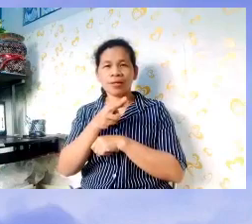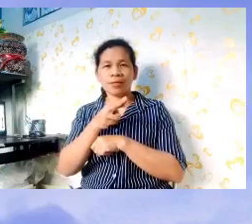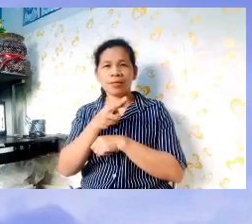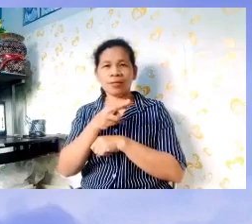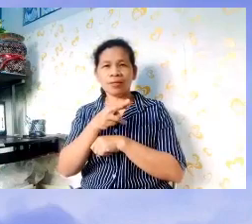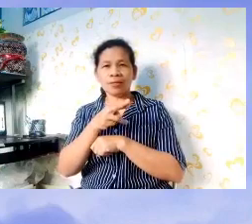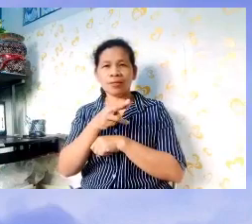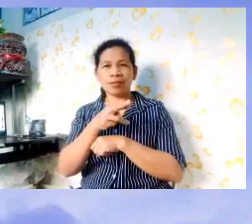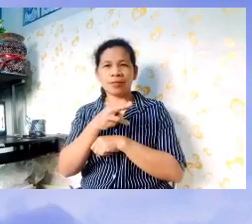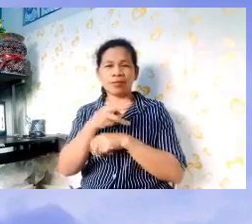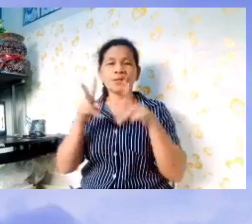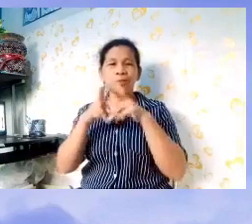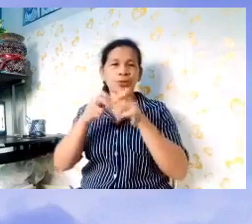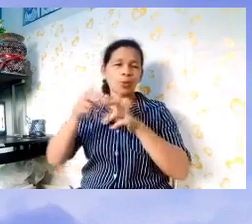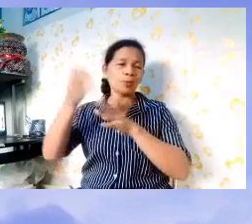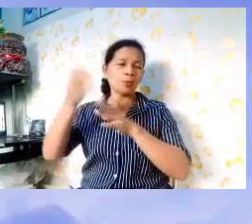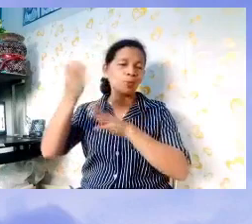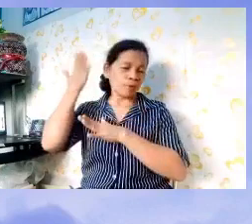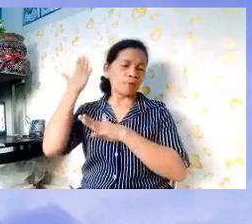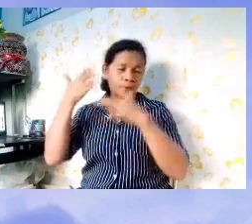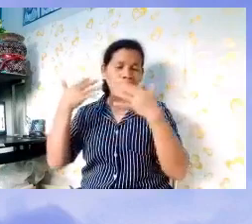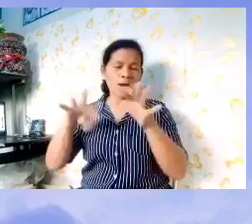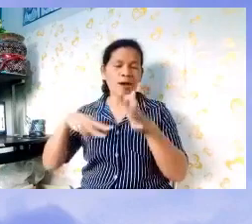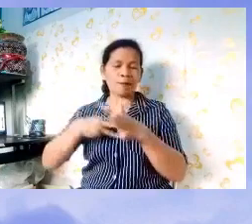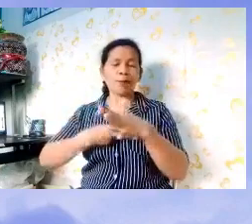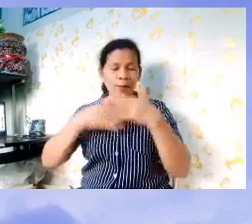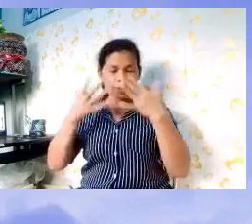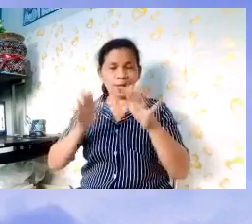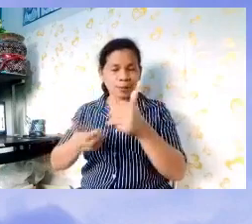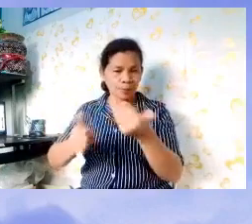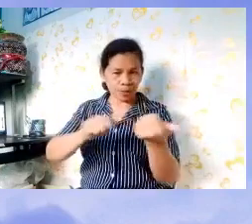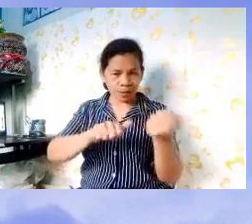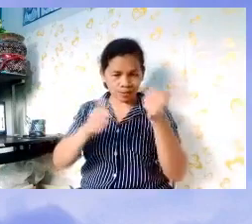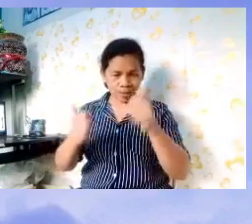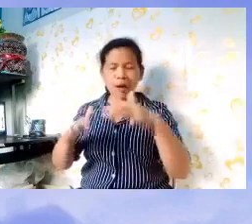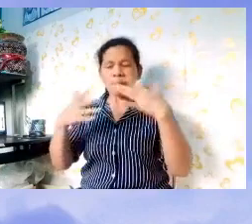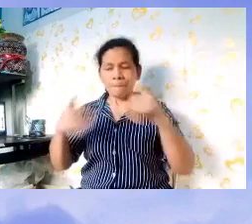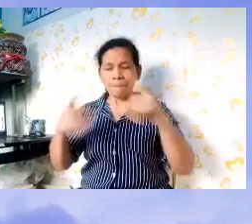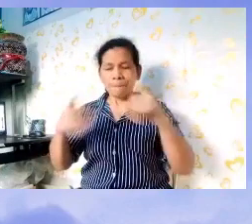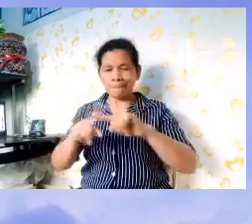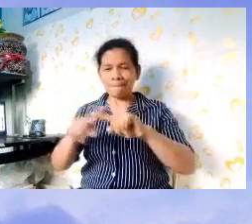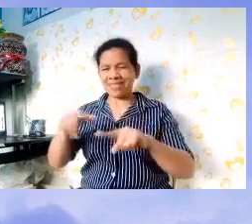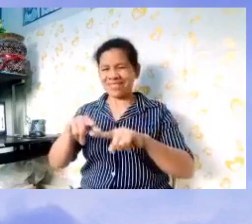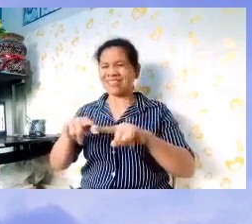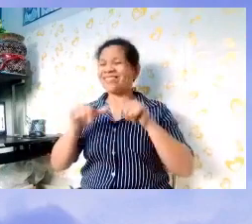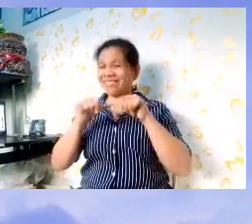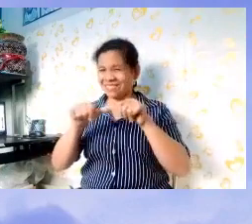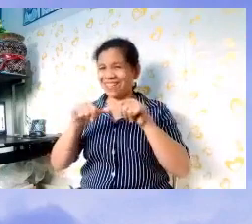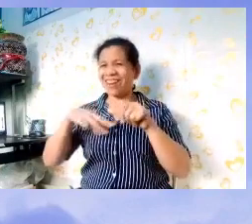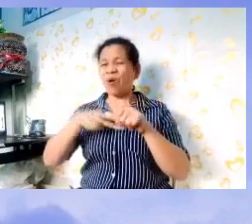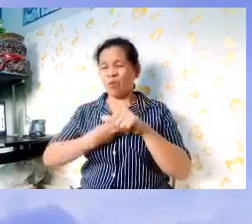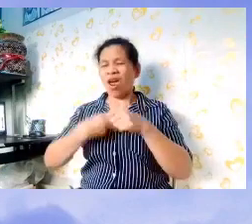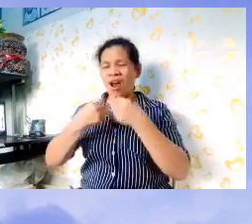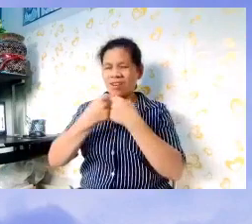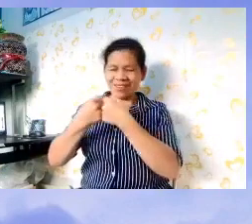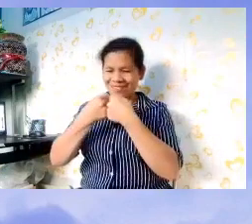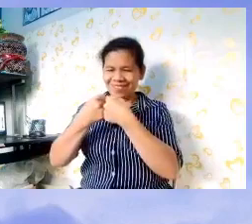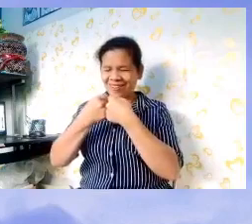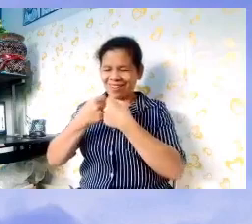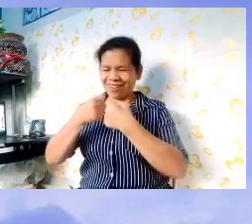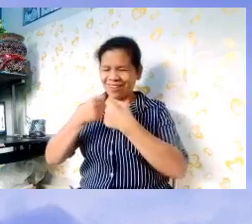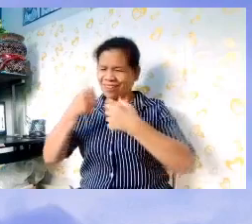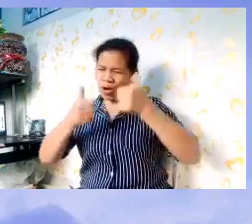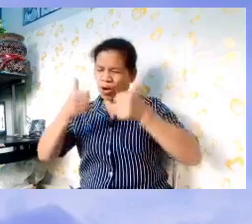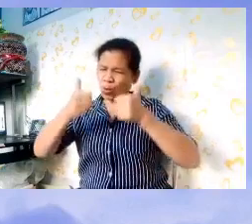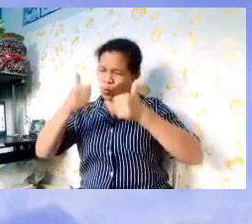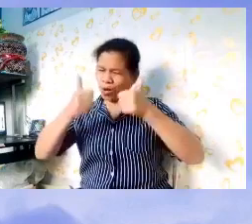tayo. Pero nandyan pa rin po. Yan ay nakikipaglaban. Kung sino po yung ating